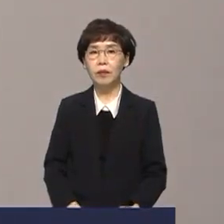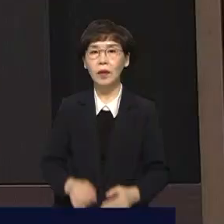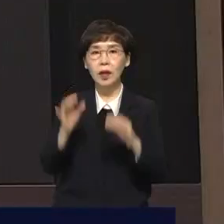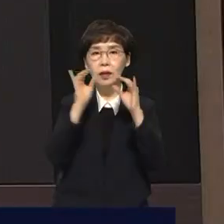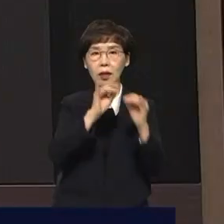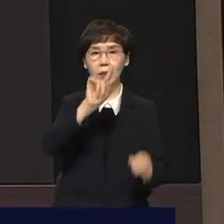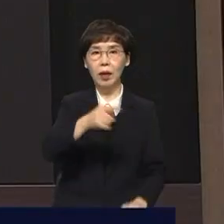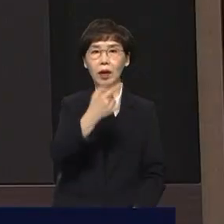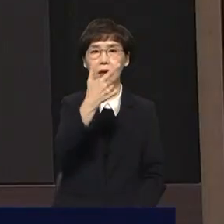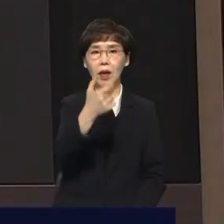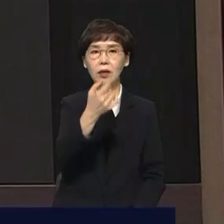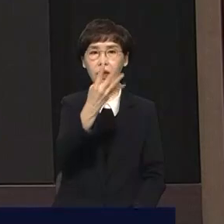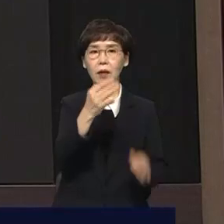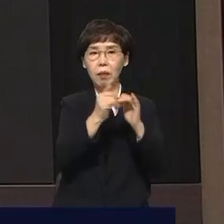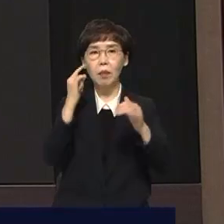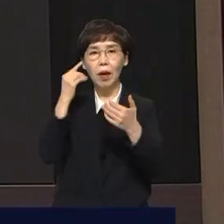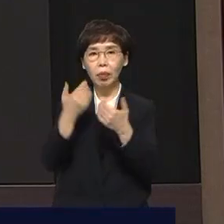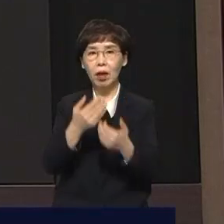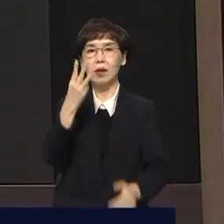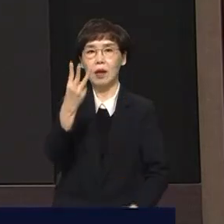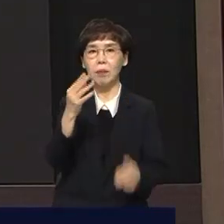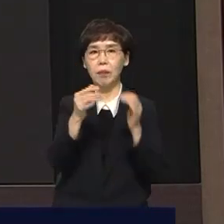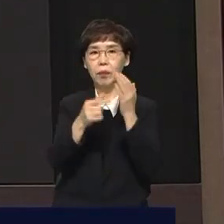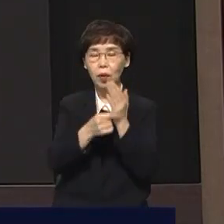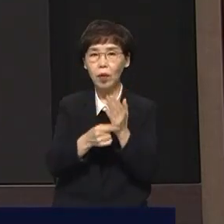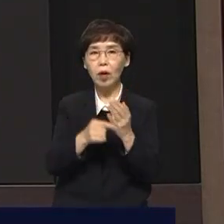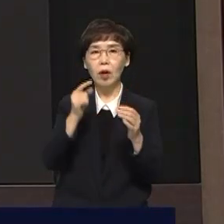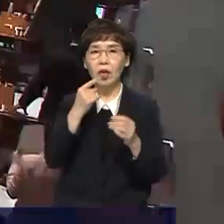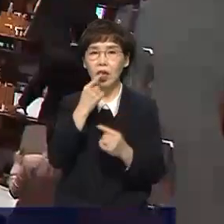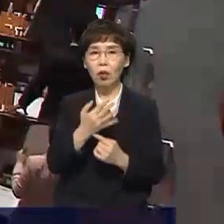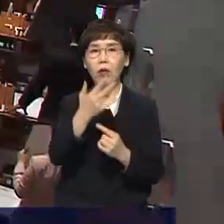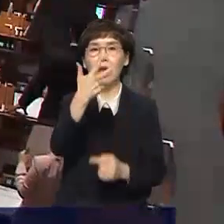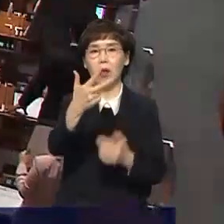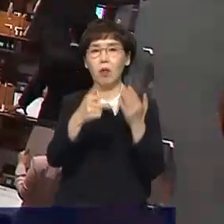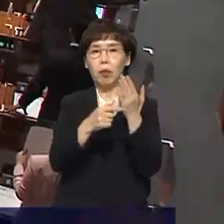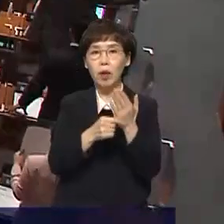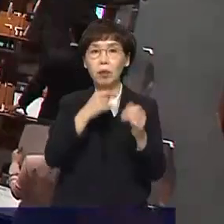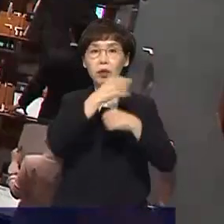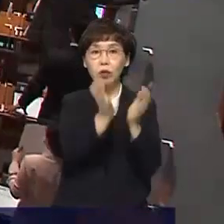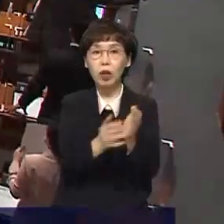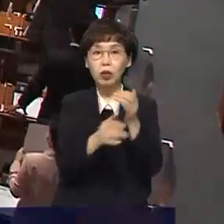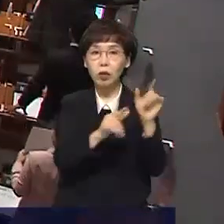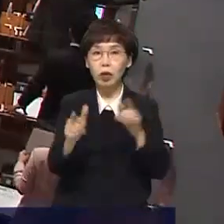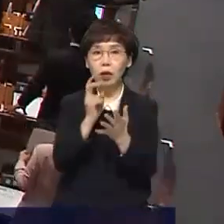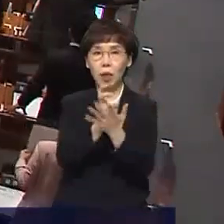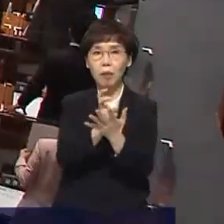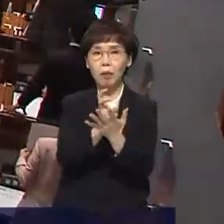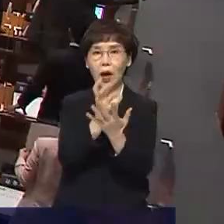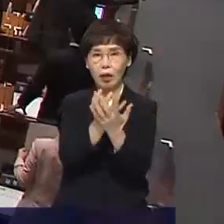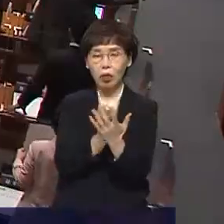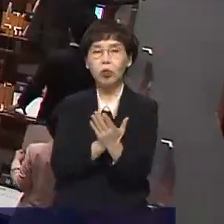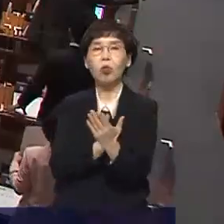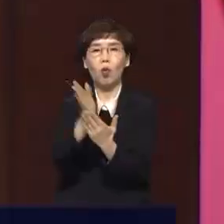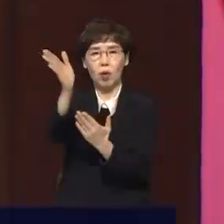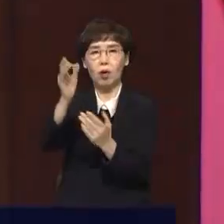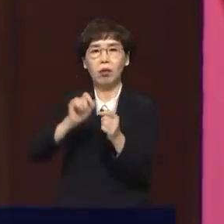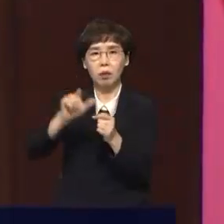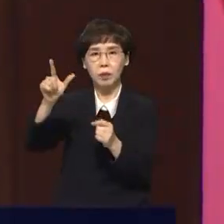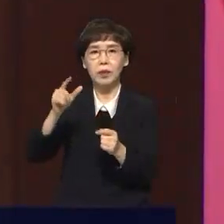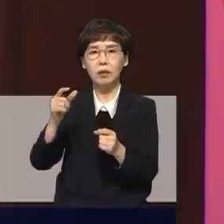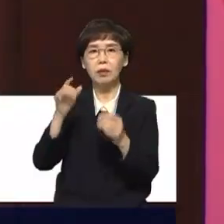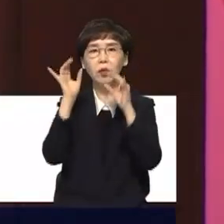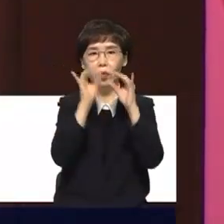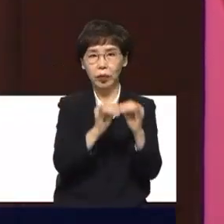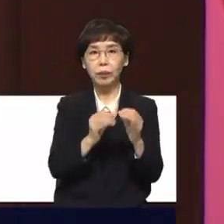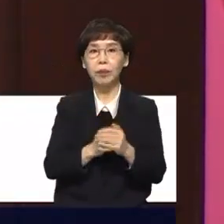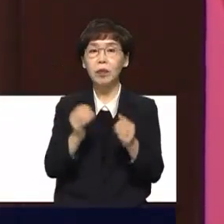찬성 164표, 반대 3표, 기권 7표로 민주당 의원들이 법안 통과를 주도했습니다. 이로써